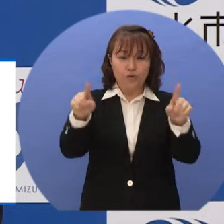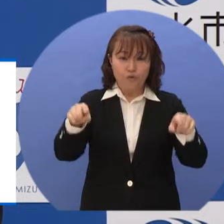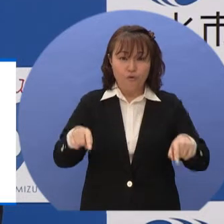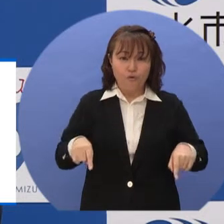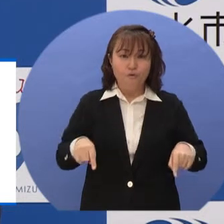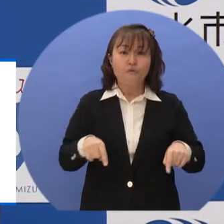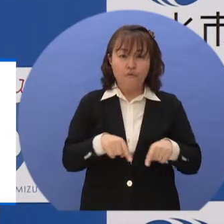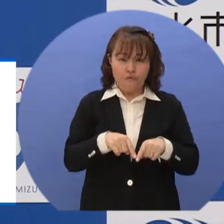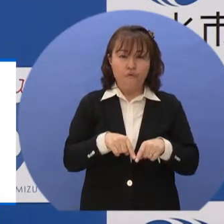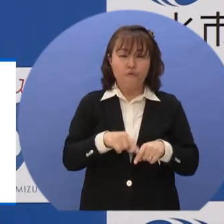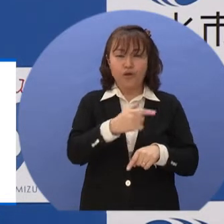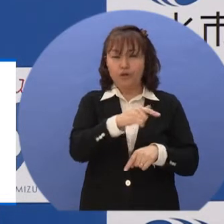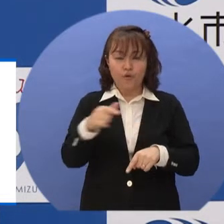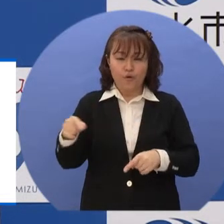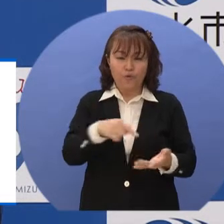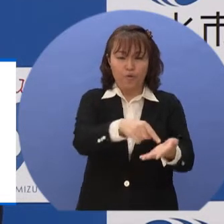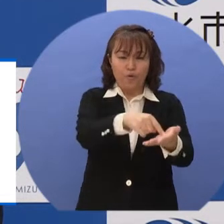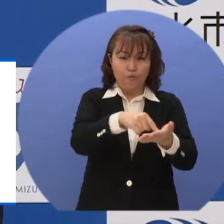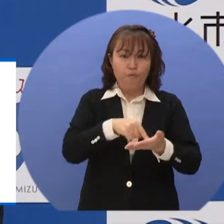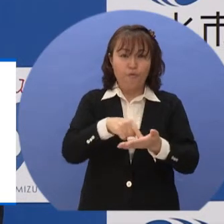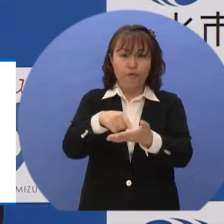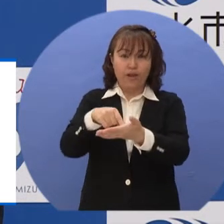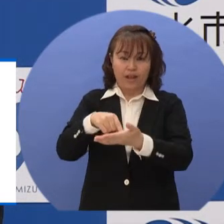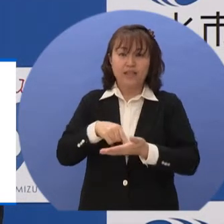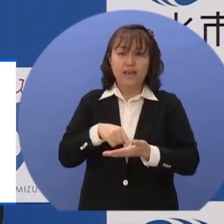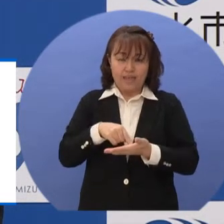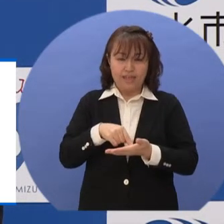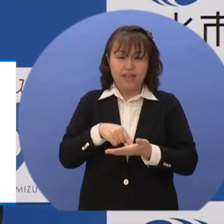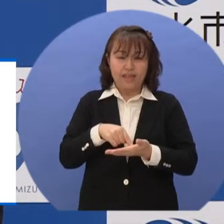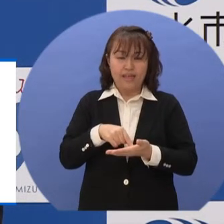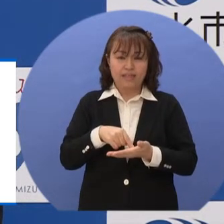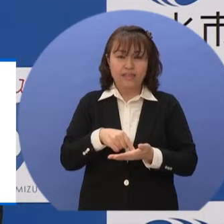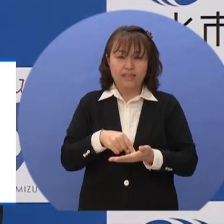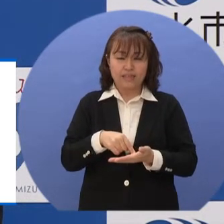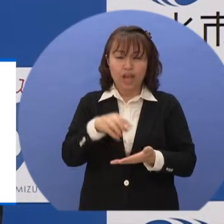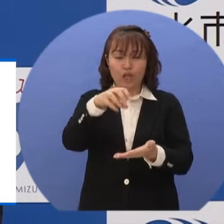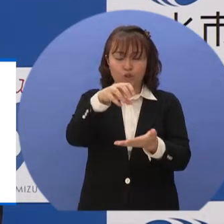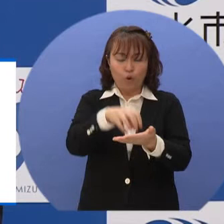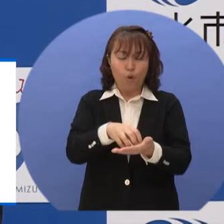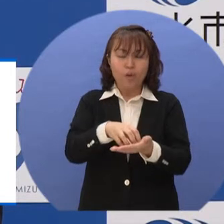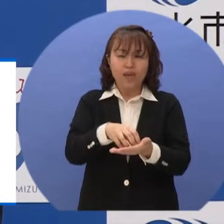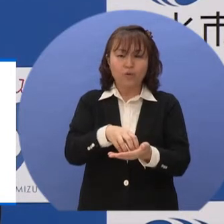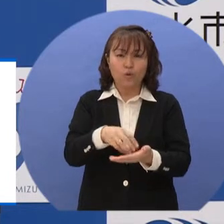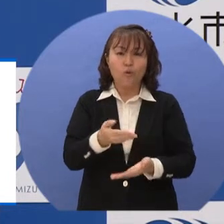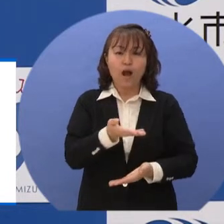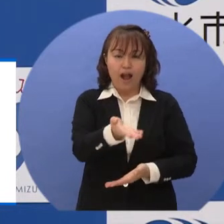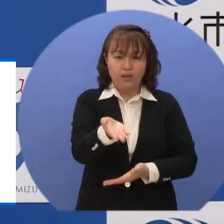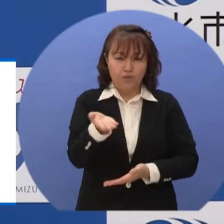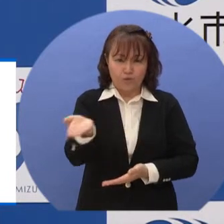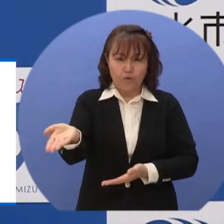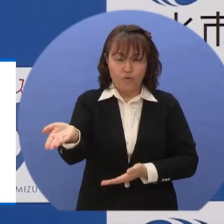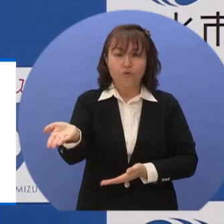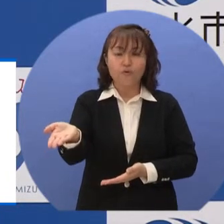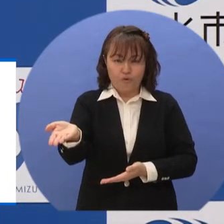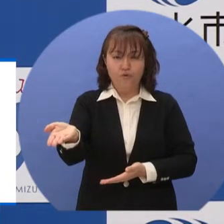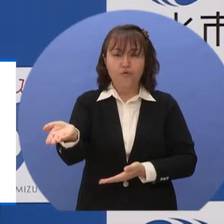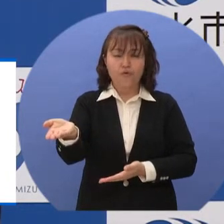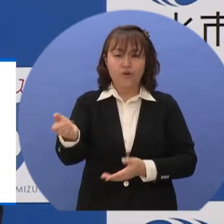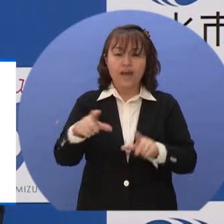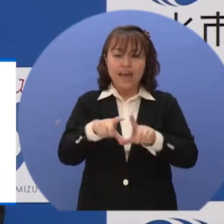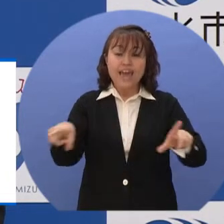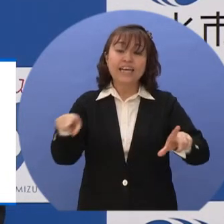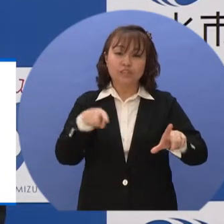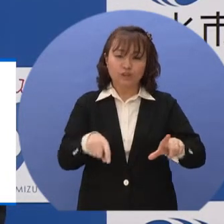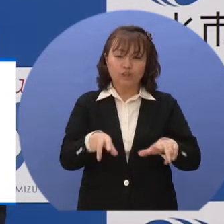当本などの証明書の発行え及び福祉関係などの申請業務などま実際平日に